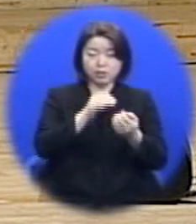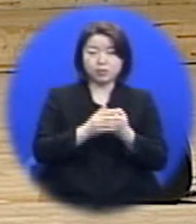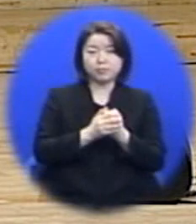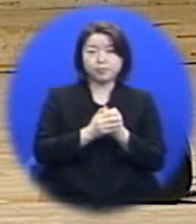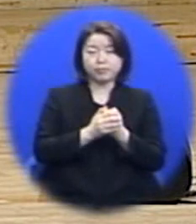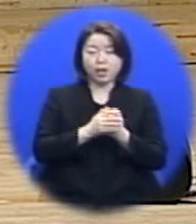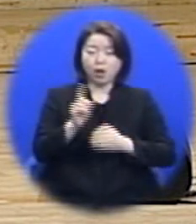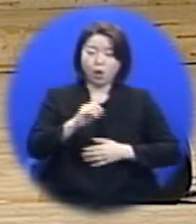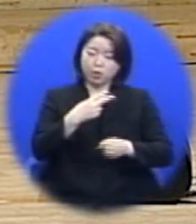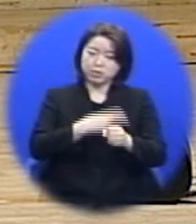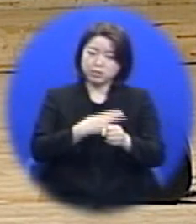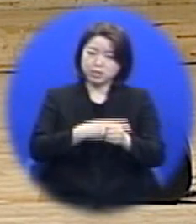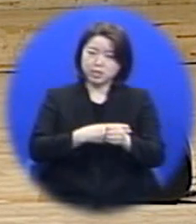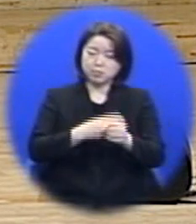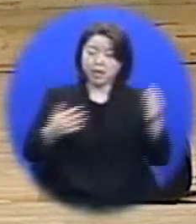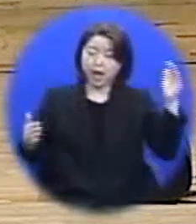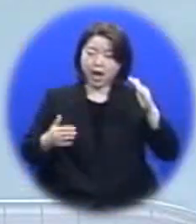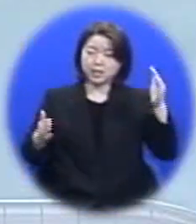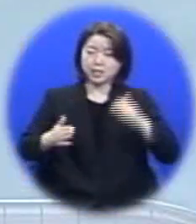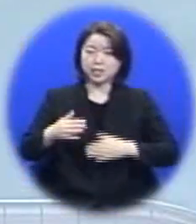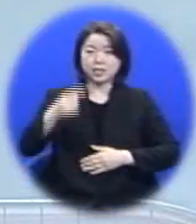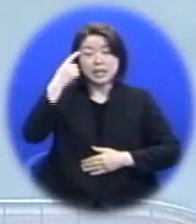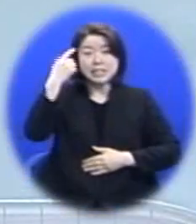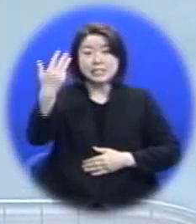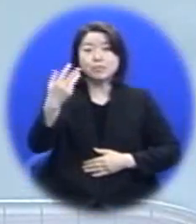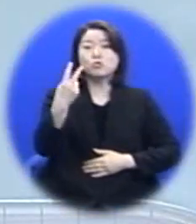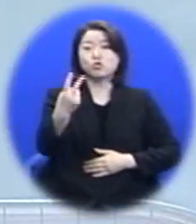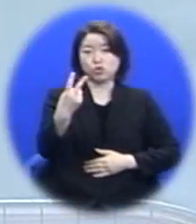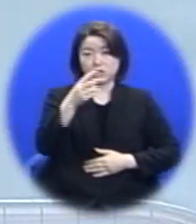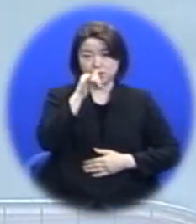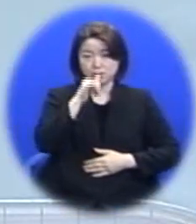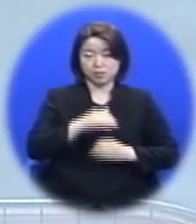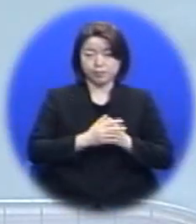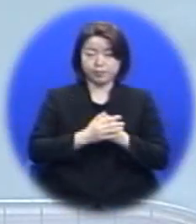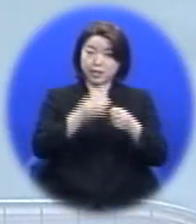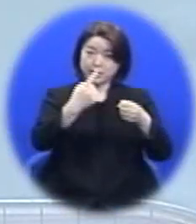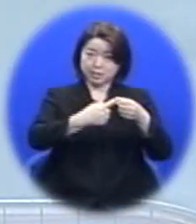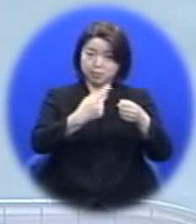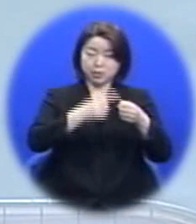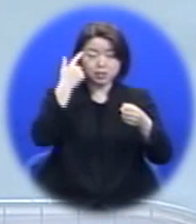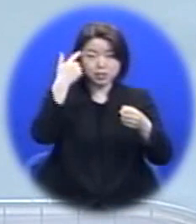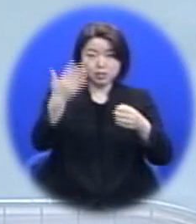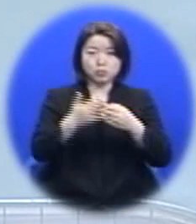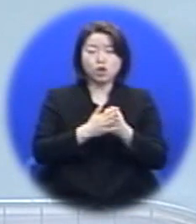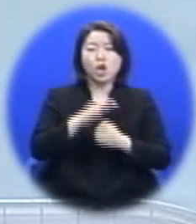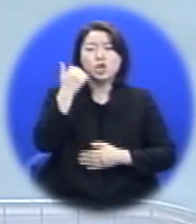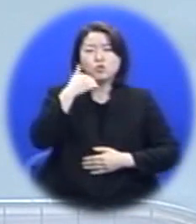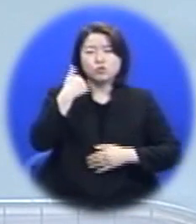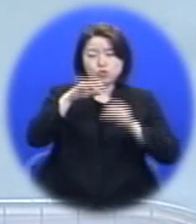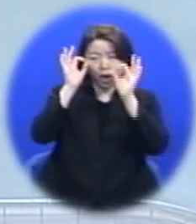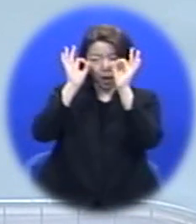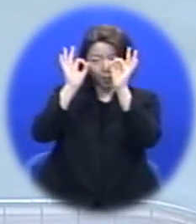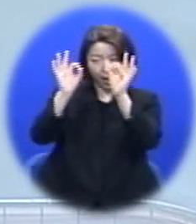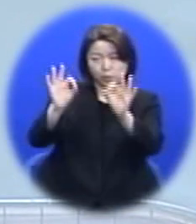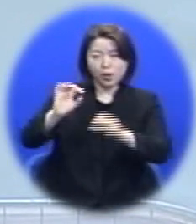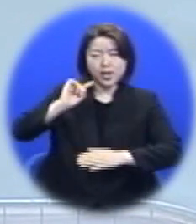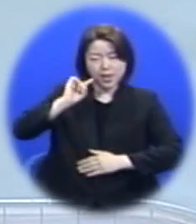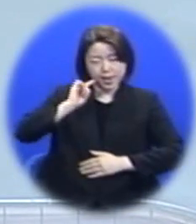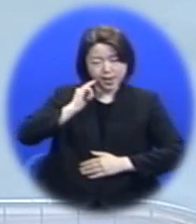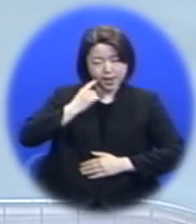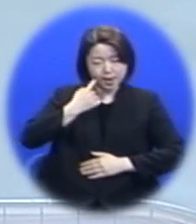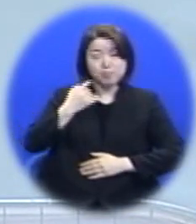하신 이야기가 나옵니다. 첫 번째 질문은 누가 봐도 감탄할 만큼 아름다운